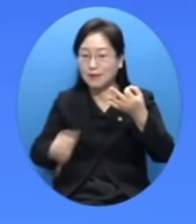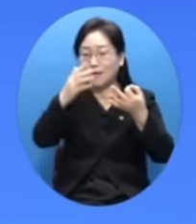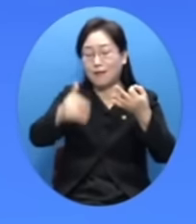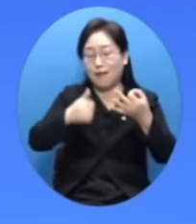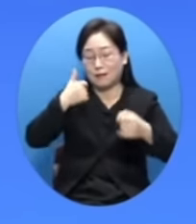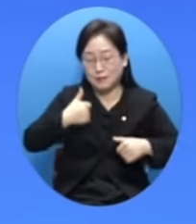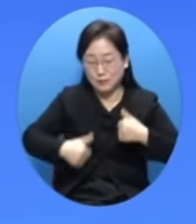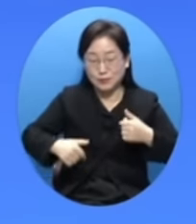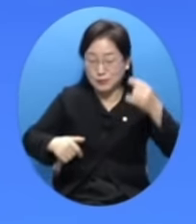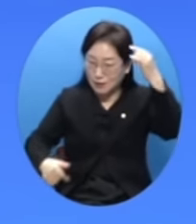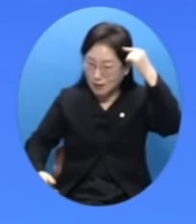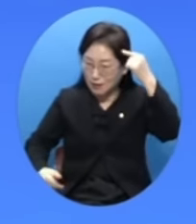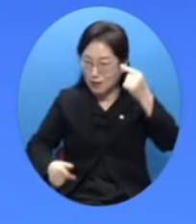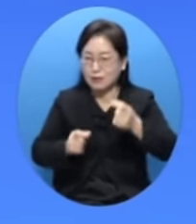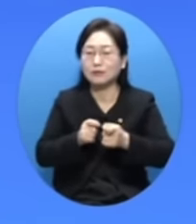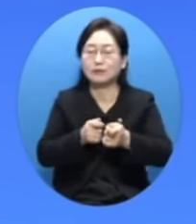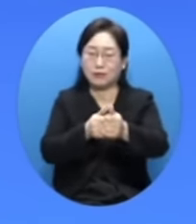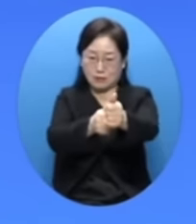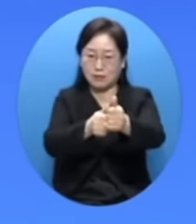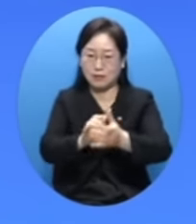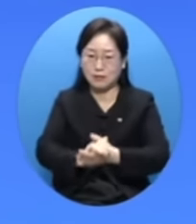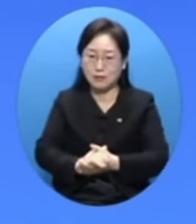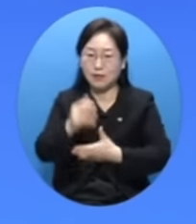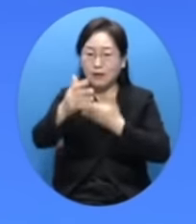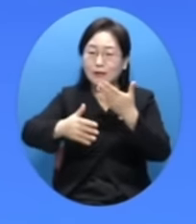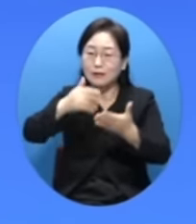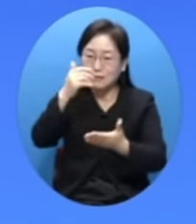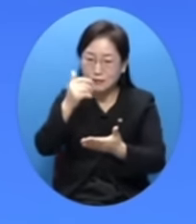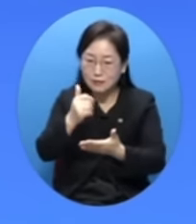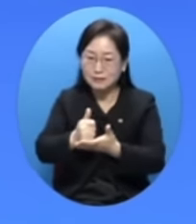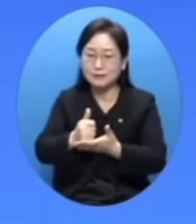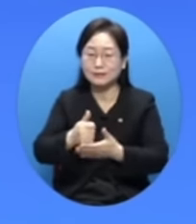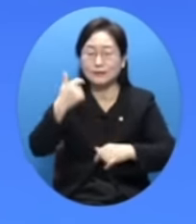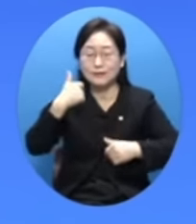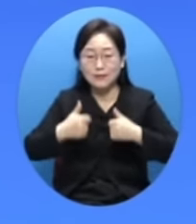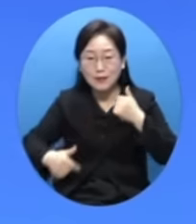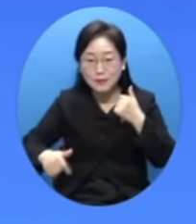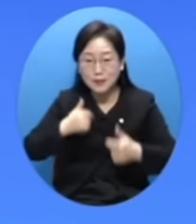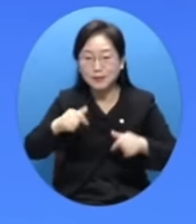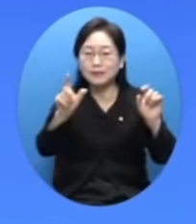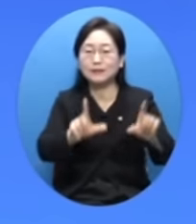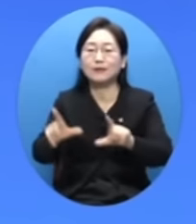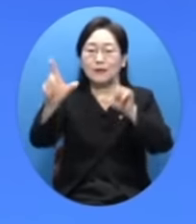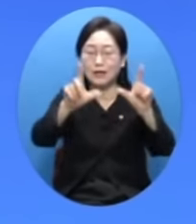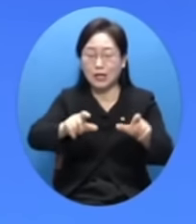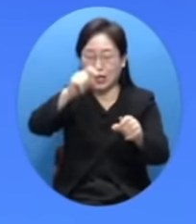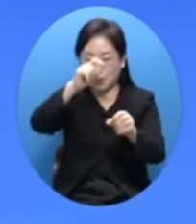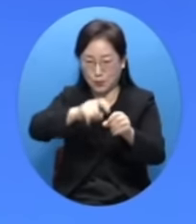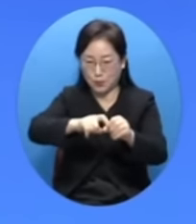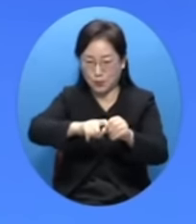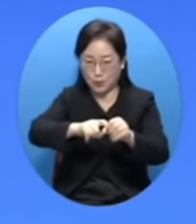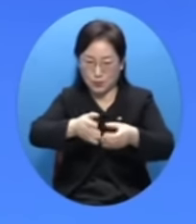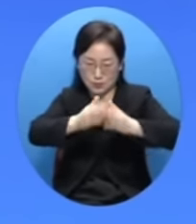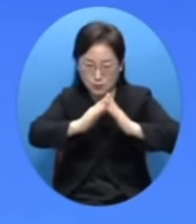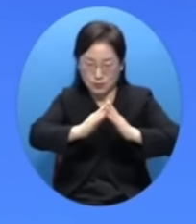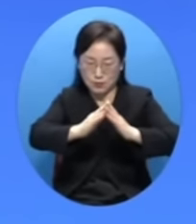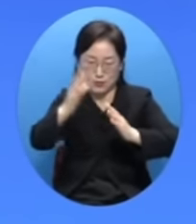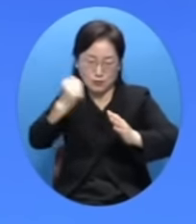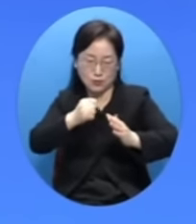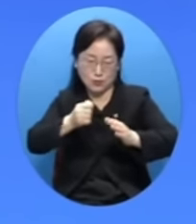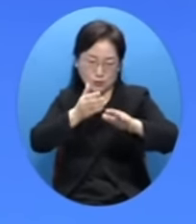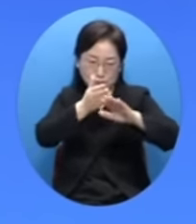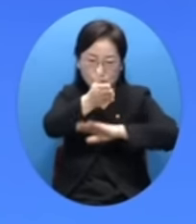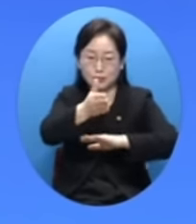기뻐하시는 생각을 해야 되고 하나님이 기뻐하시는 삶의 목표를 세우고 그 목표를 향하여 나가야